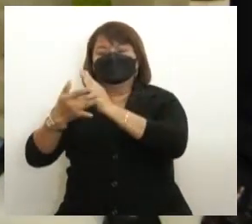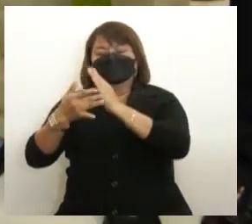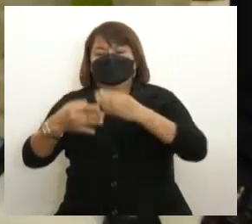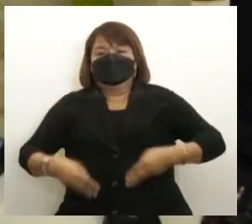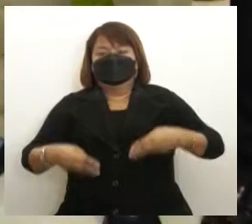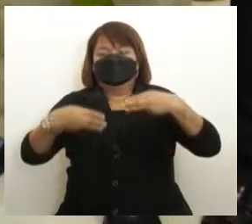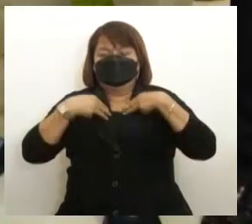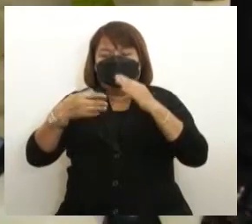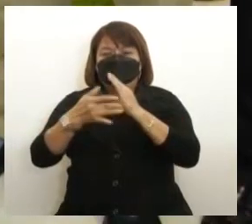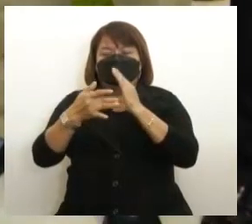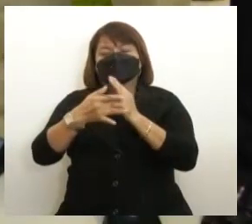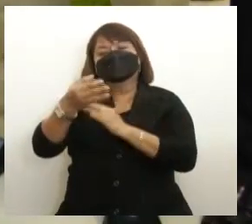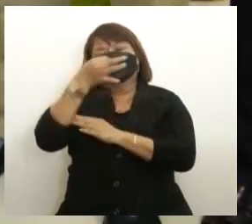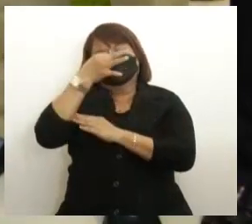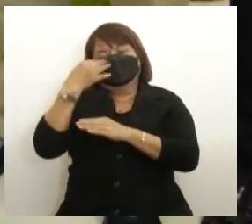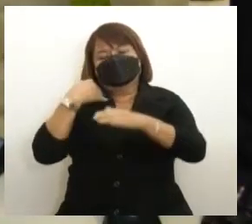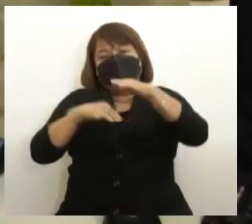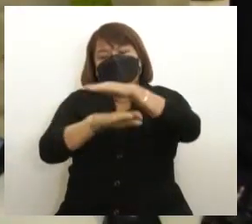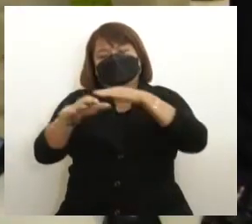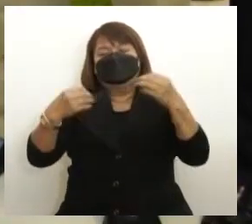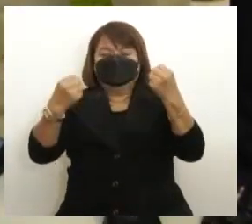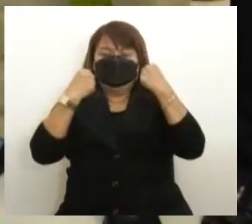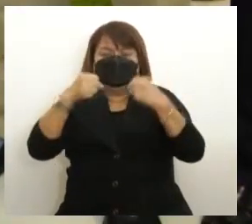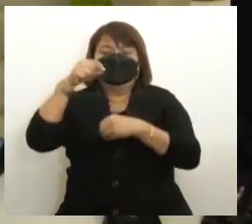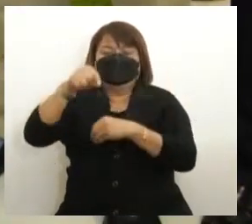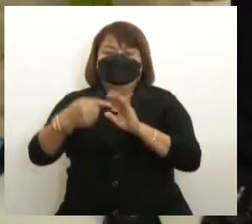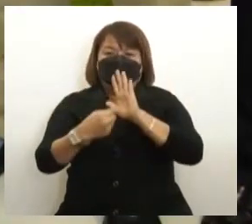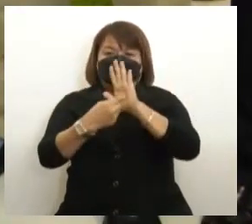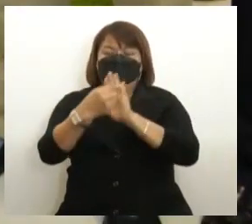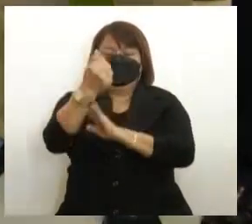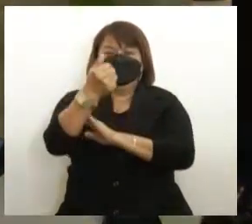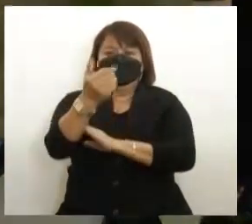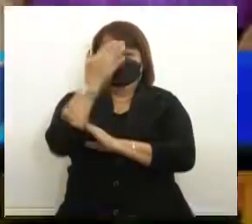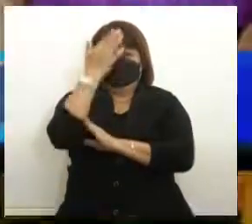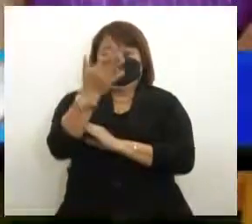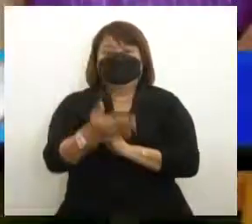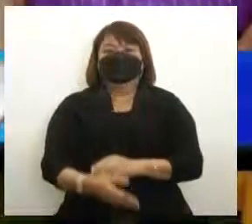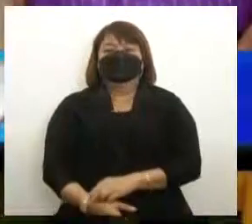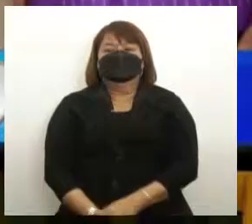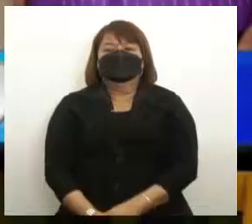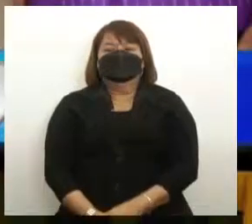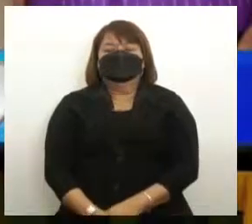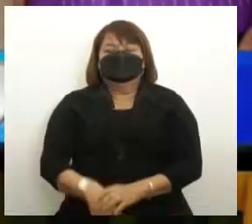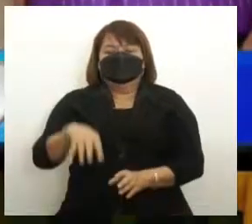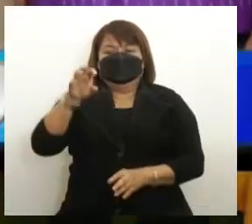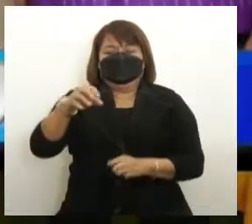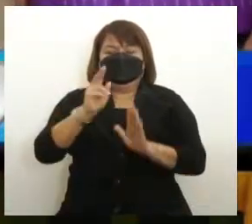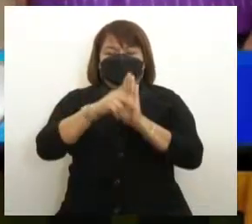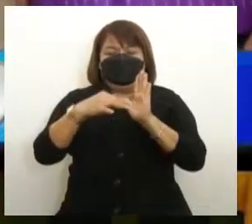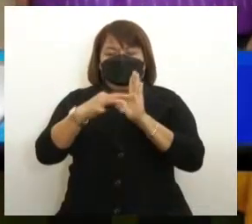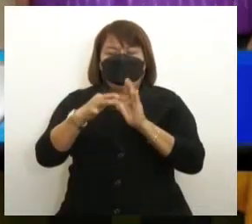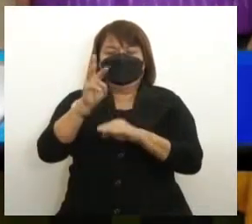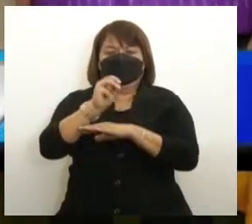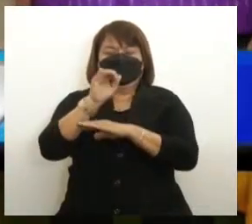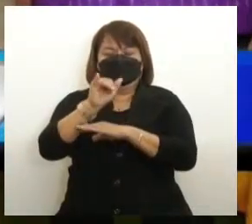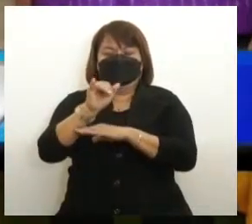อาชีพมีพื้นฐานชีวิตที่มั่นคงที่นี่เป็นต้นแบบได้ค่ะสวัสดีค่ะ สำนักงานเขตพื้นที่การศึกษามัธยมศึกษาน